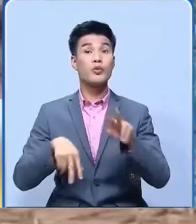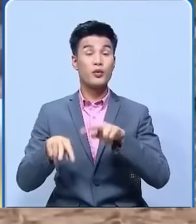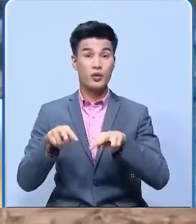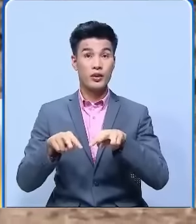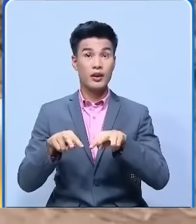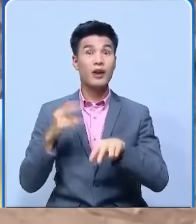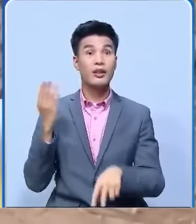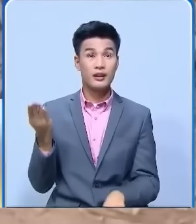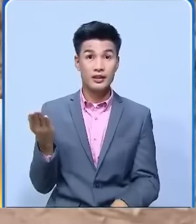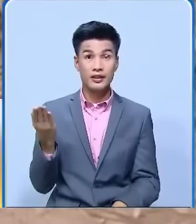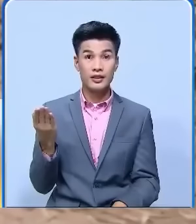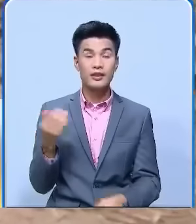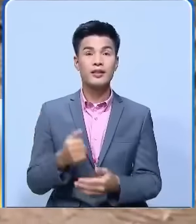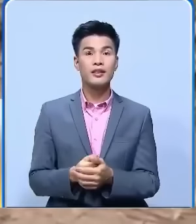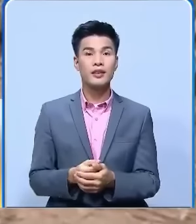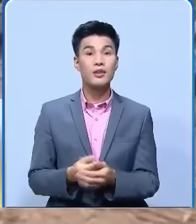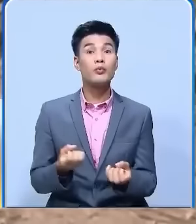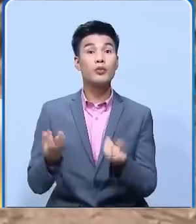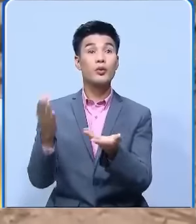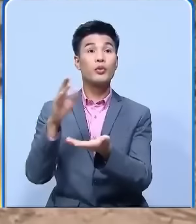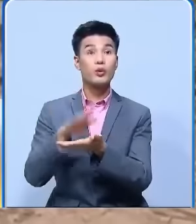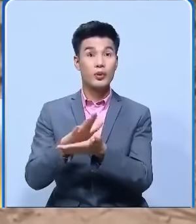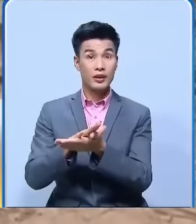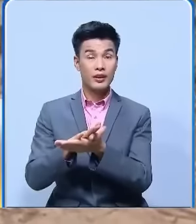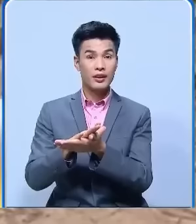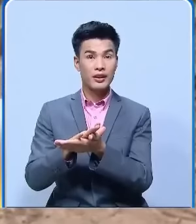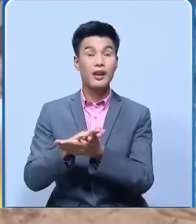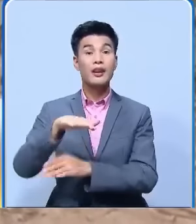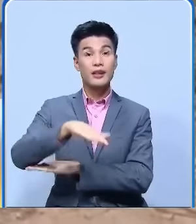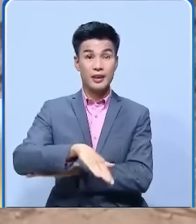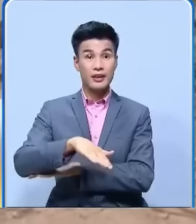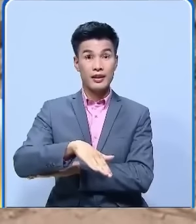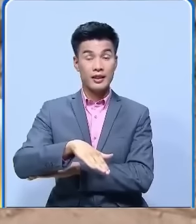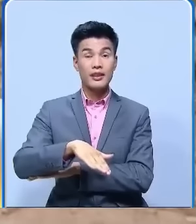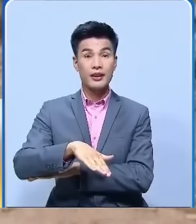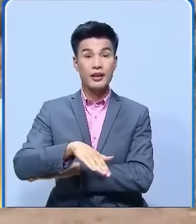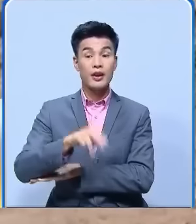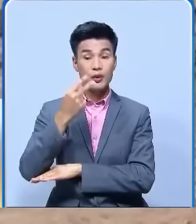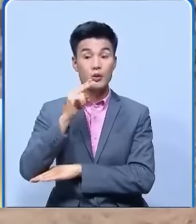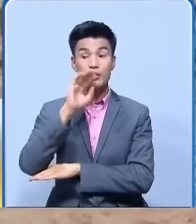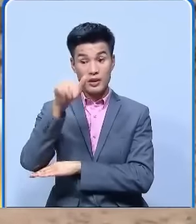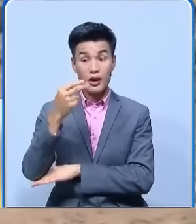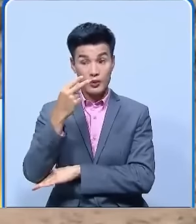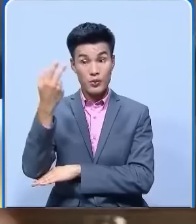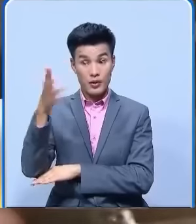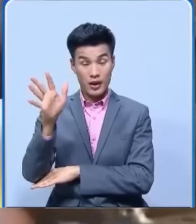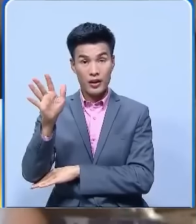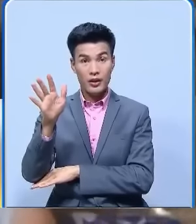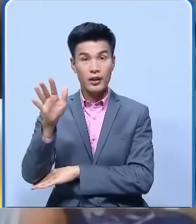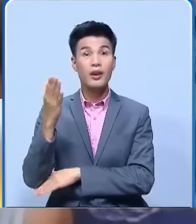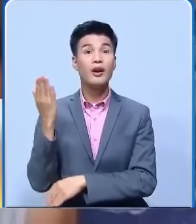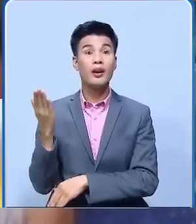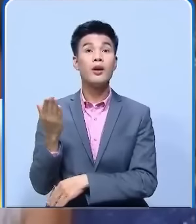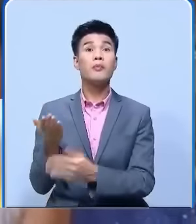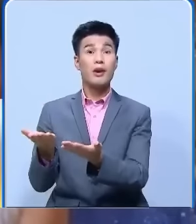หรือพี่ดุ๊กนะก็ตอนแรกไปส่งน้องแล้วพอกลับมาตอนเย็นเนี่ยนะครับน้องไปดูช้างเสร็จเรียบร้อยพี่ดุ๊กมารับ